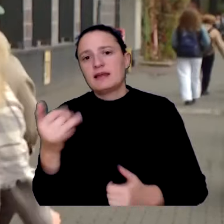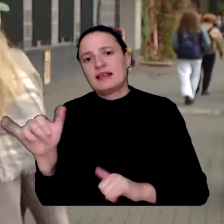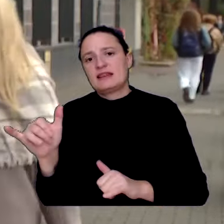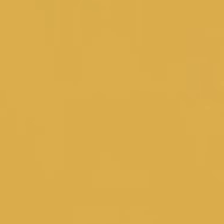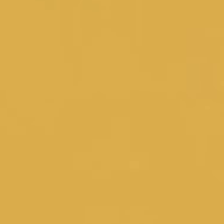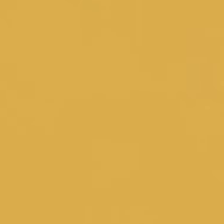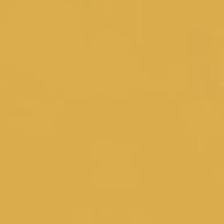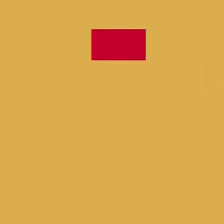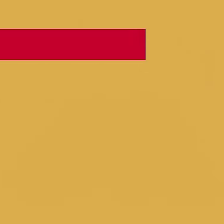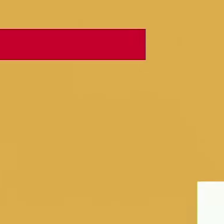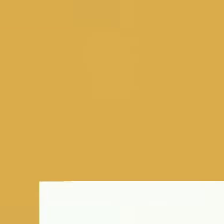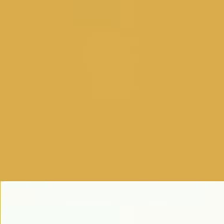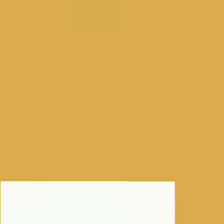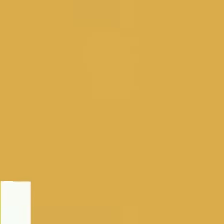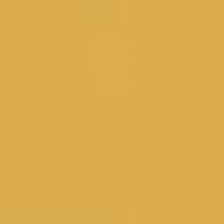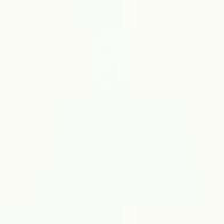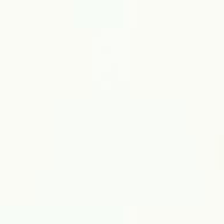wiceministra.